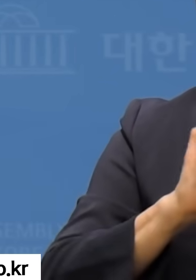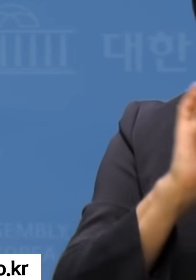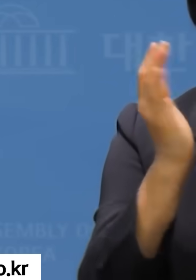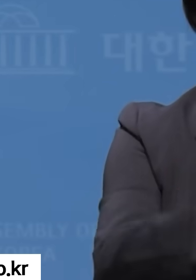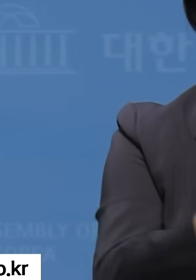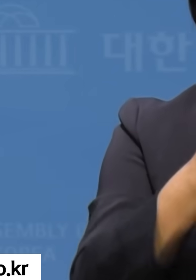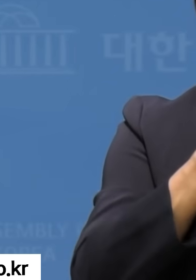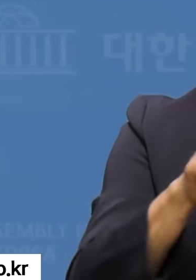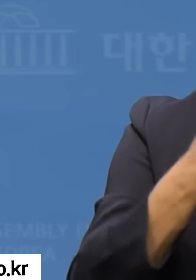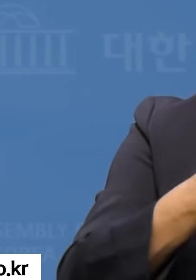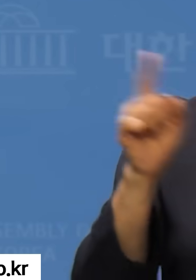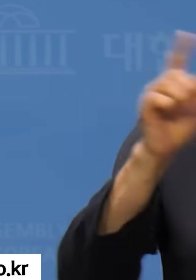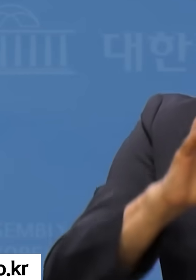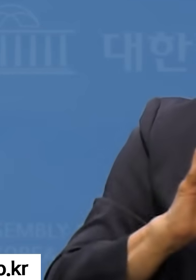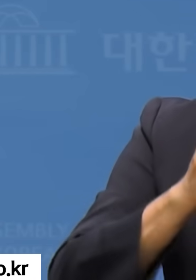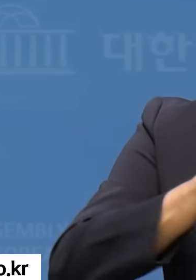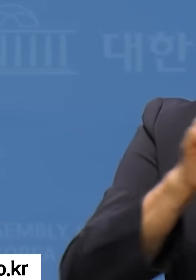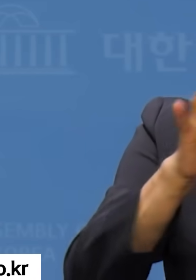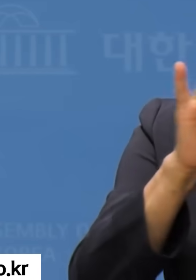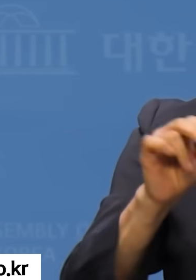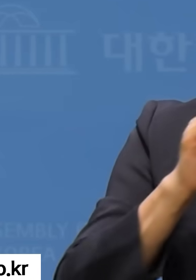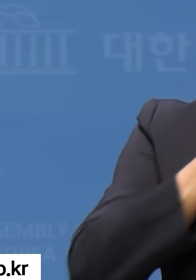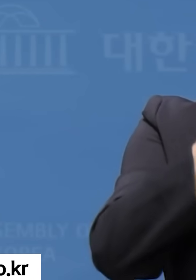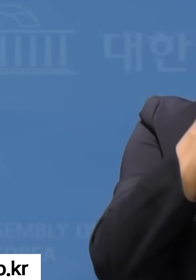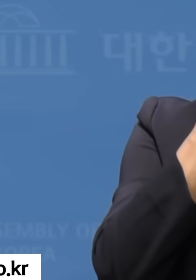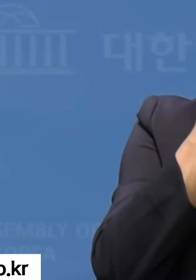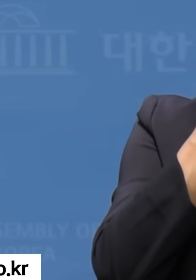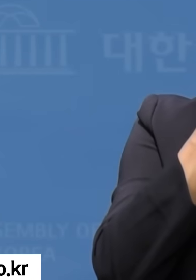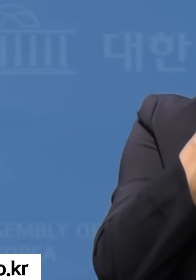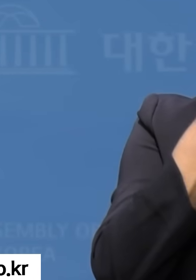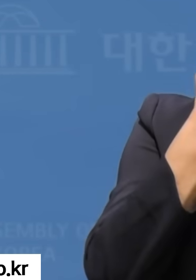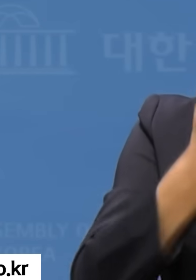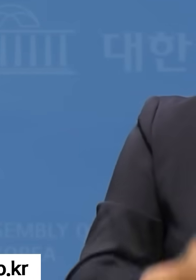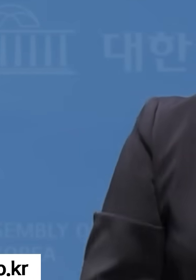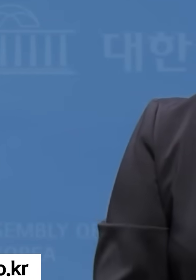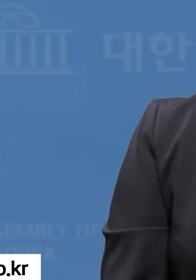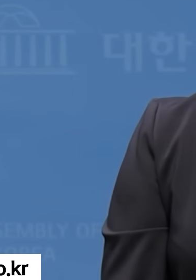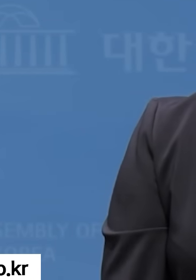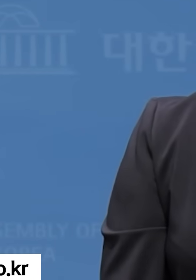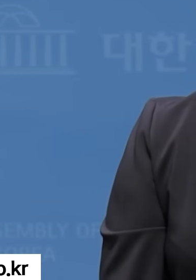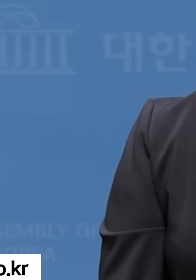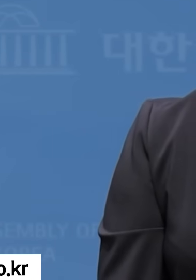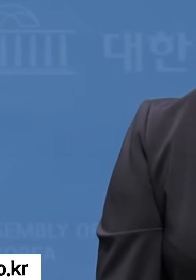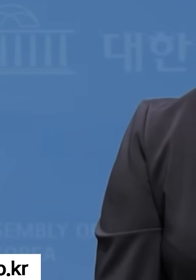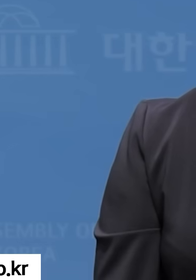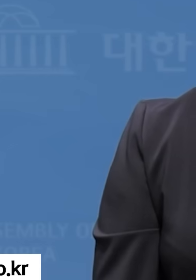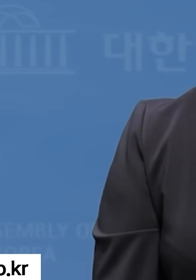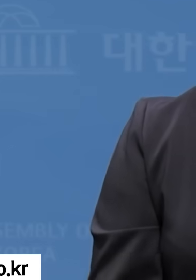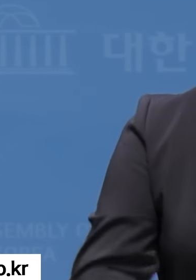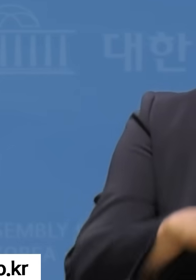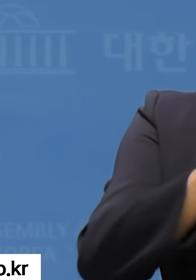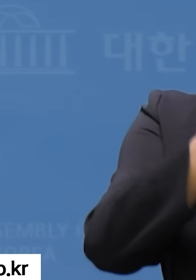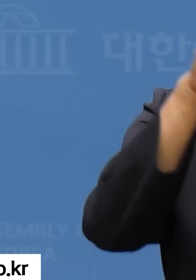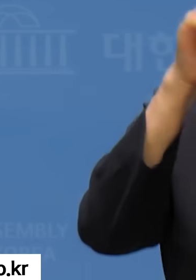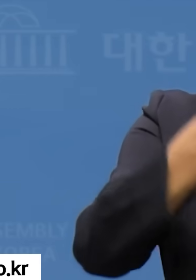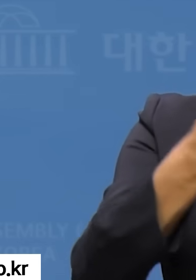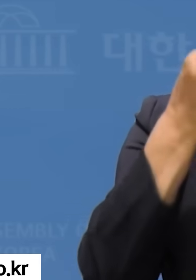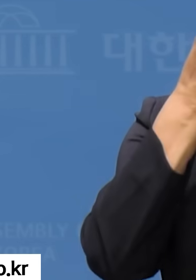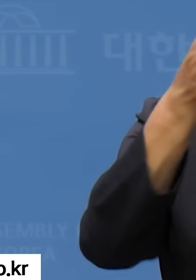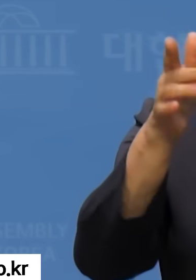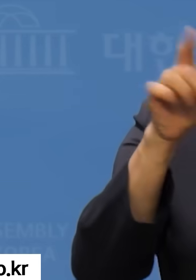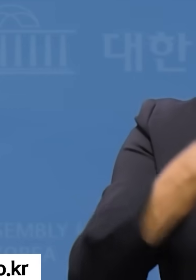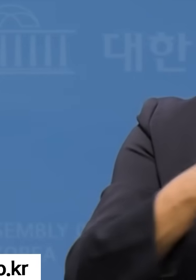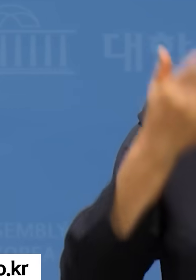어느 나라 정신인지 의구심이 들지 않을 수 없습니다. 북한의 본때를